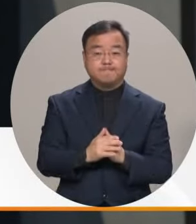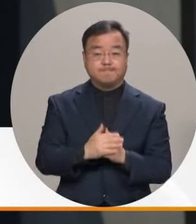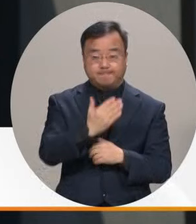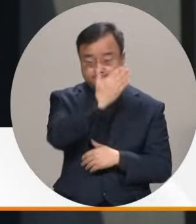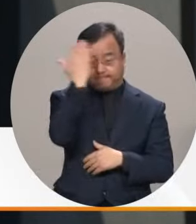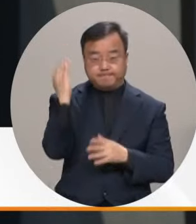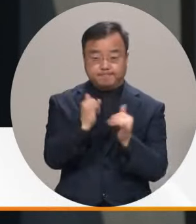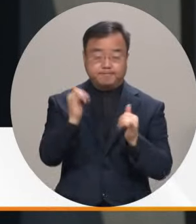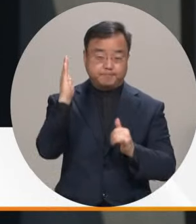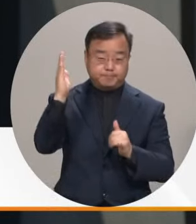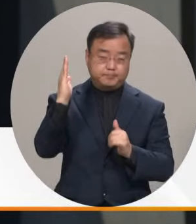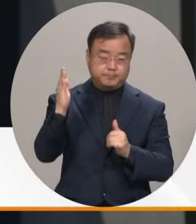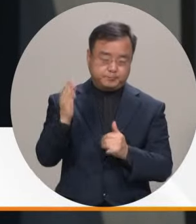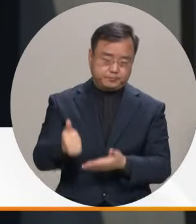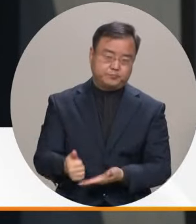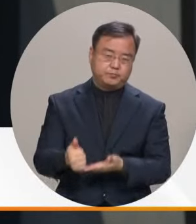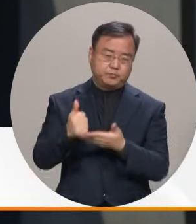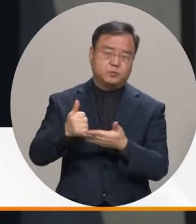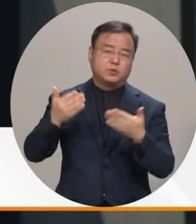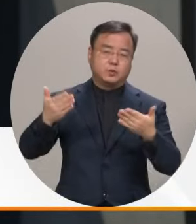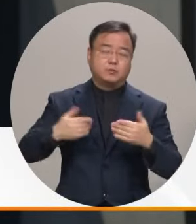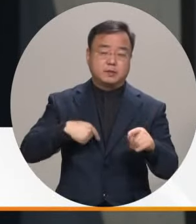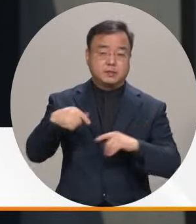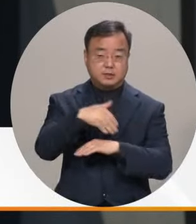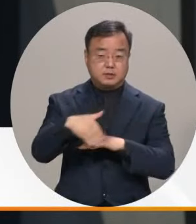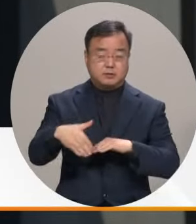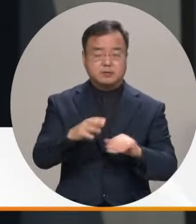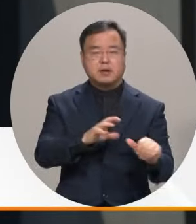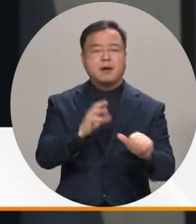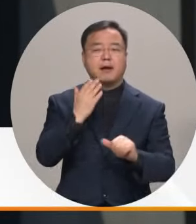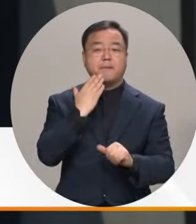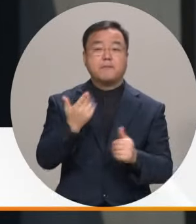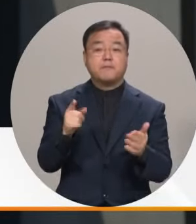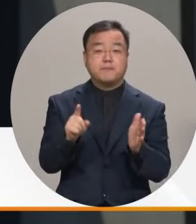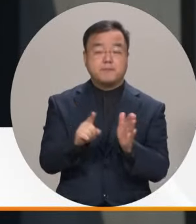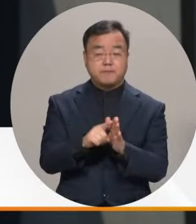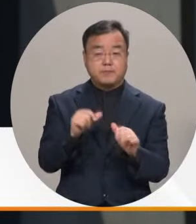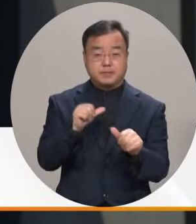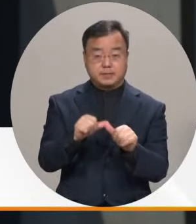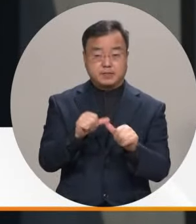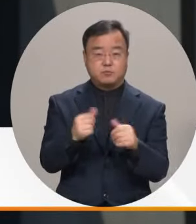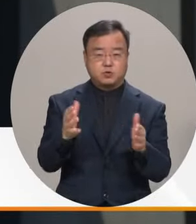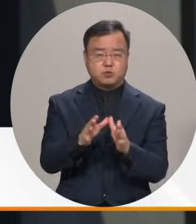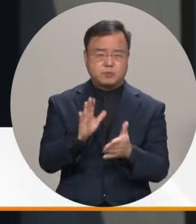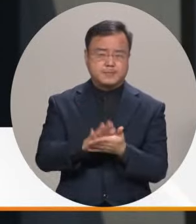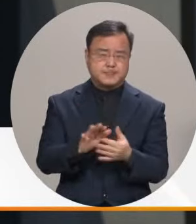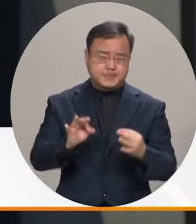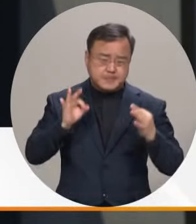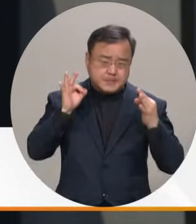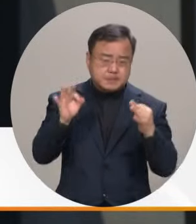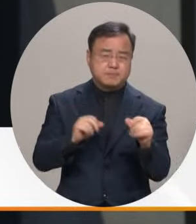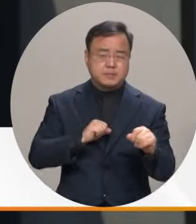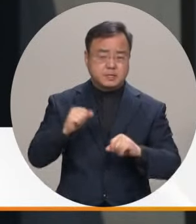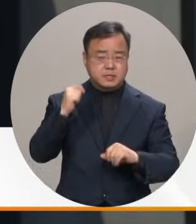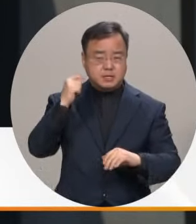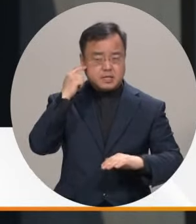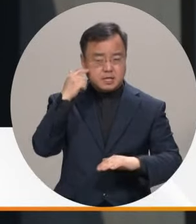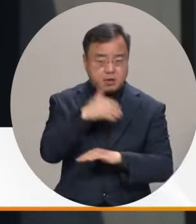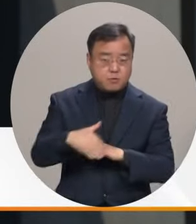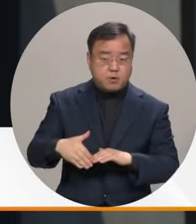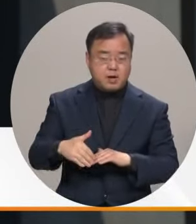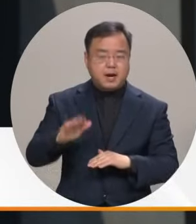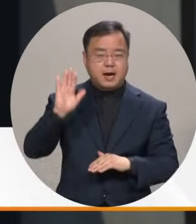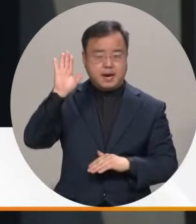목소리가 받으면서 정책에 반영되기 위해 2030 자문단은 열정을 갖고 활동할 예정입니다 앞으로